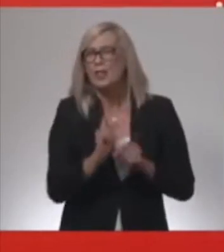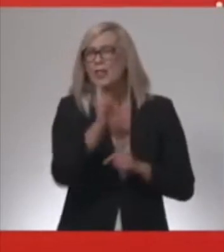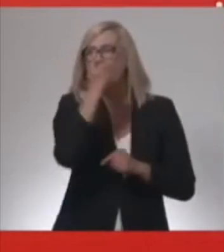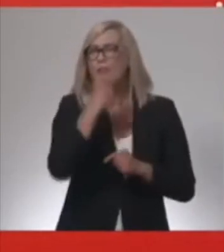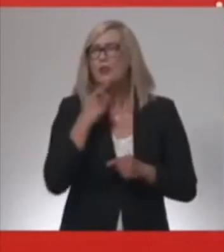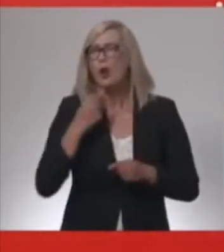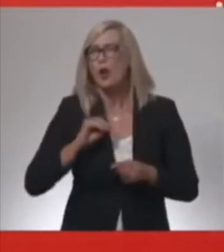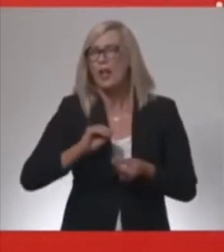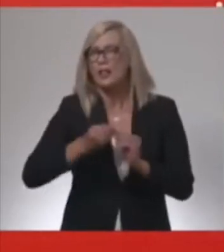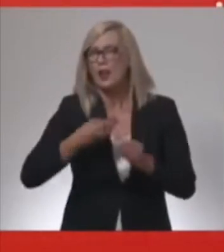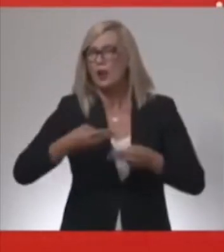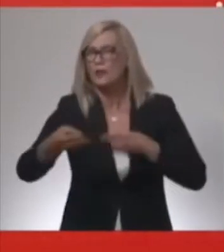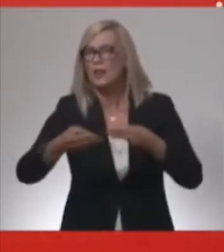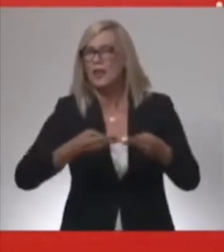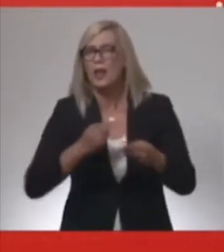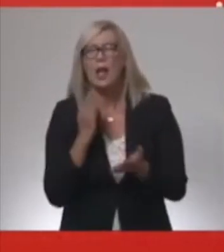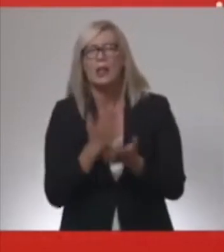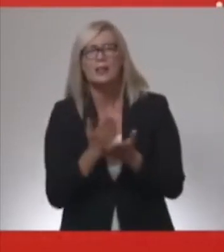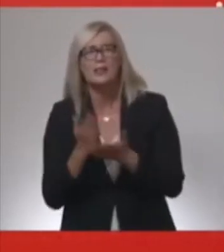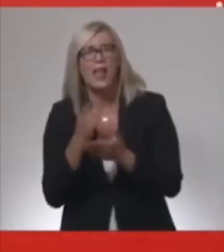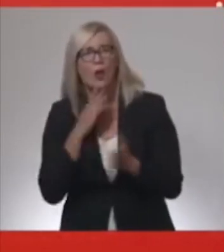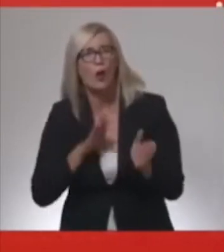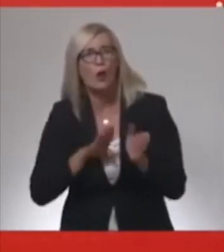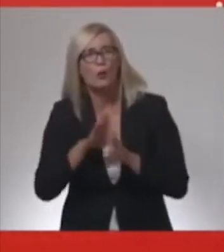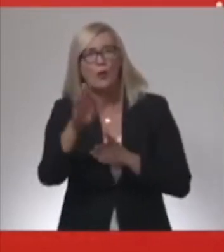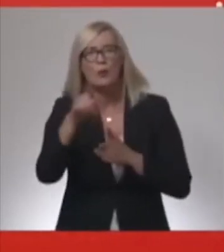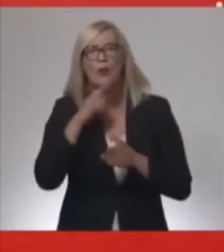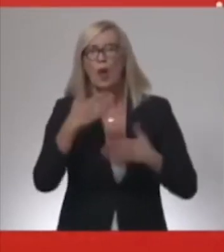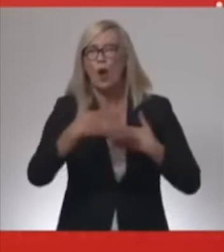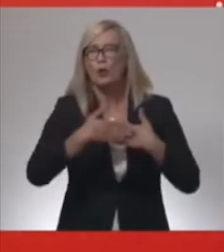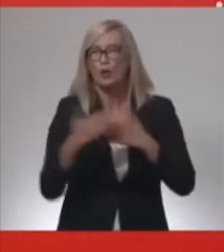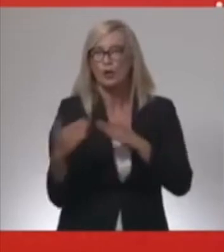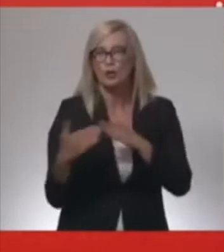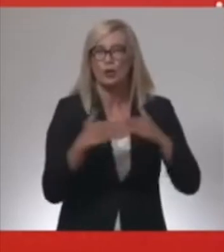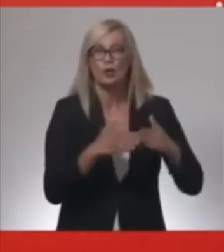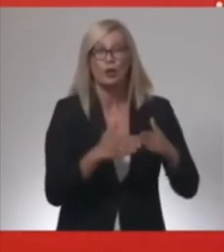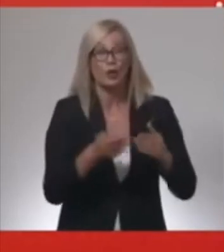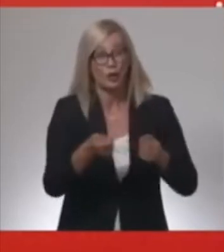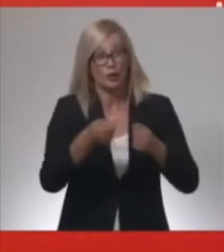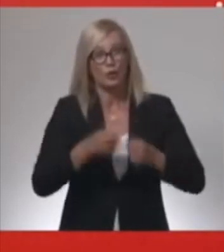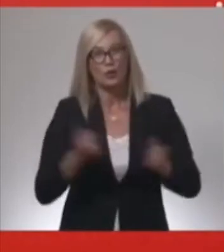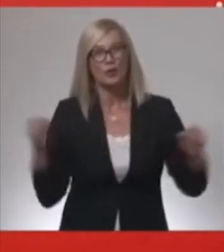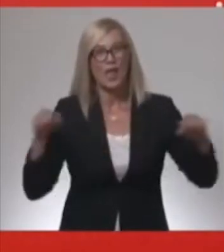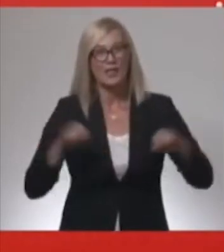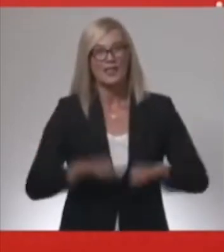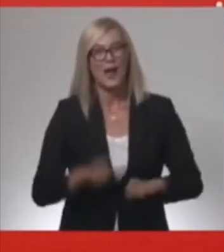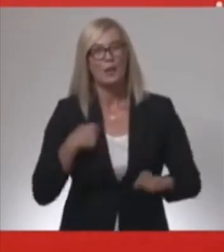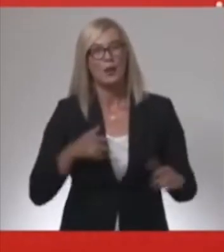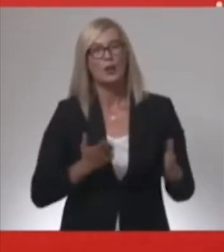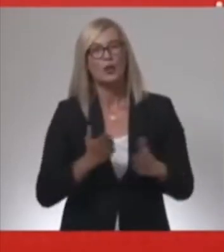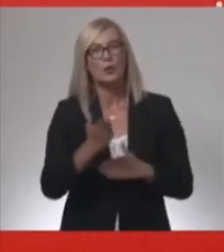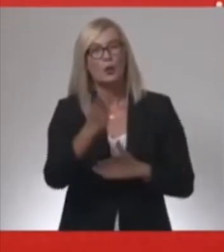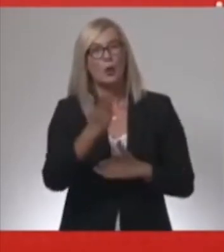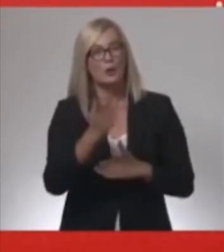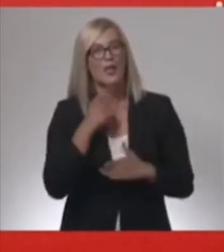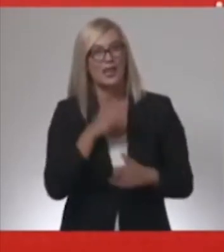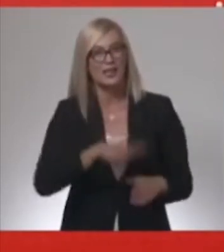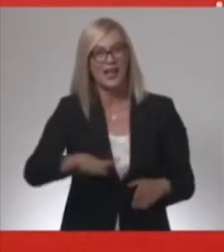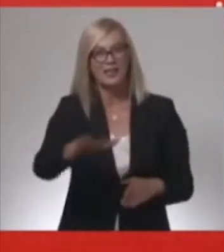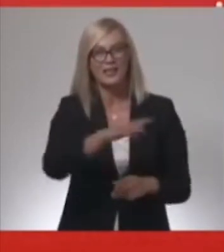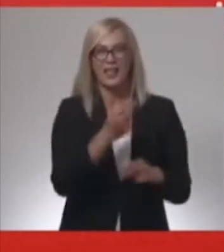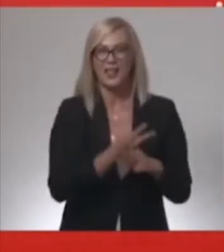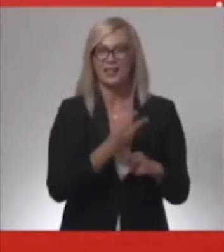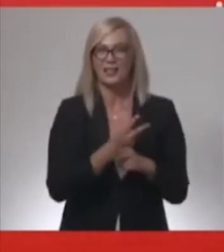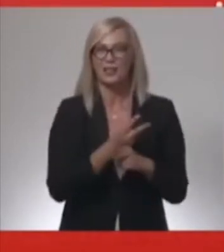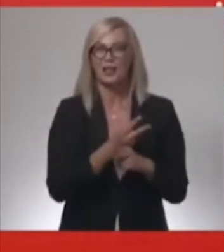realizuar shkëmbim të tregtar, gjithë avancim me fqinjët, sjell stabilitet dhe prosperitet për të gjithë